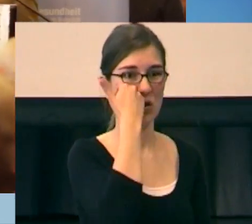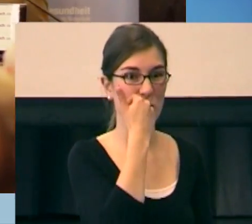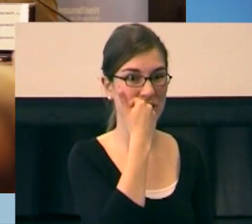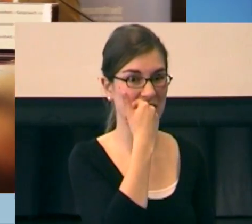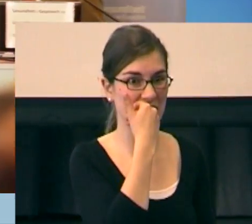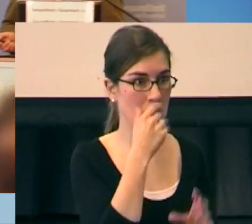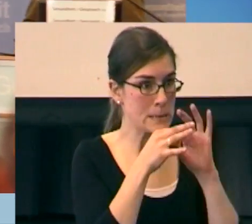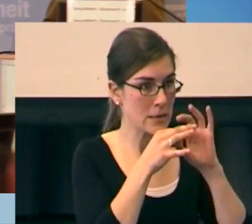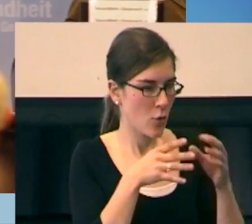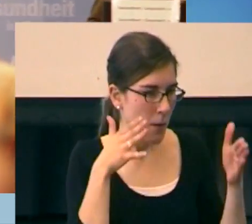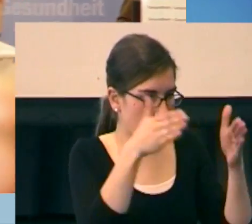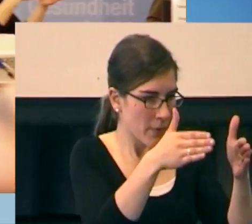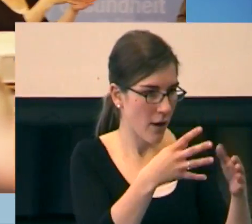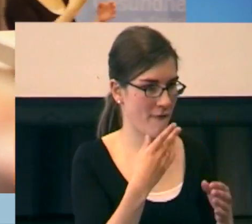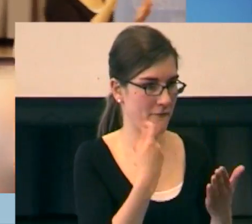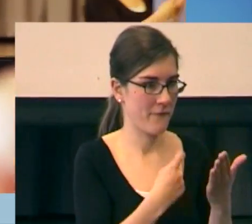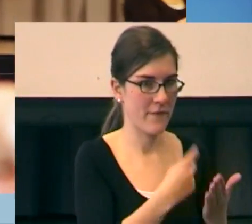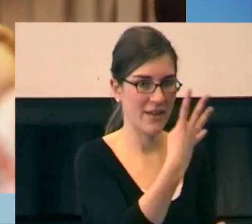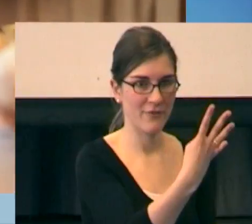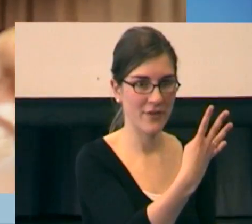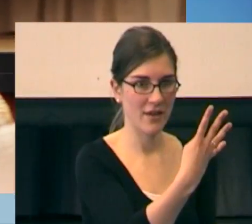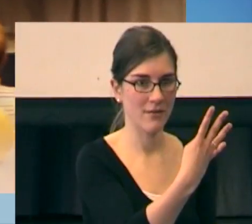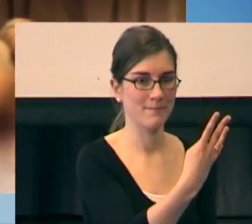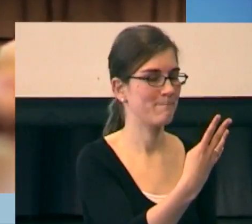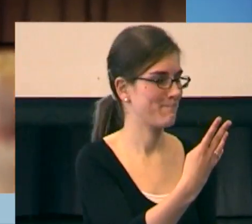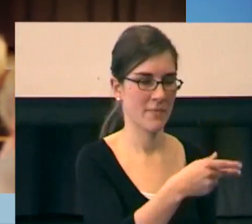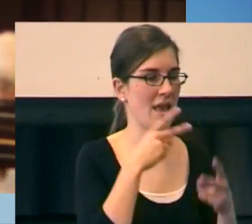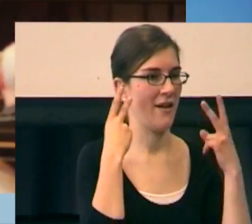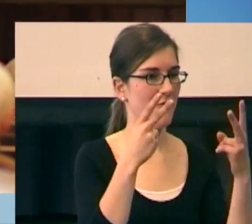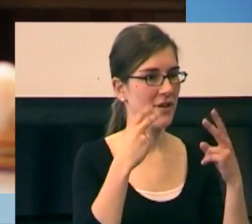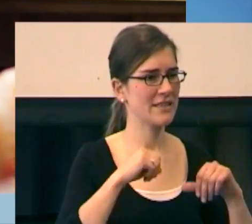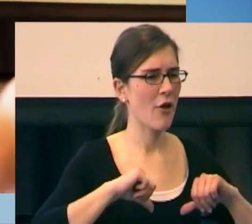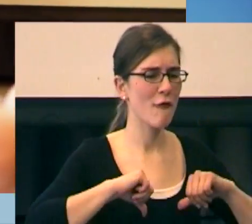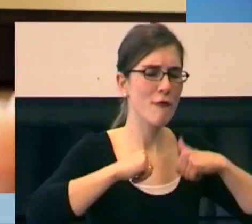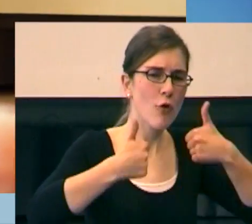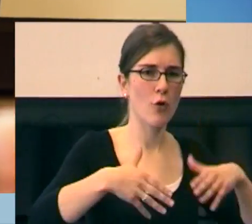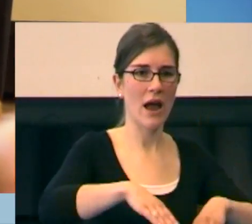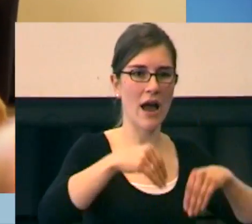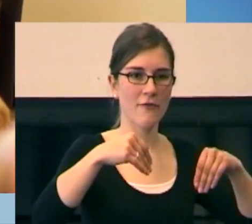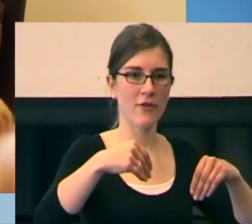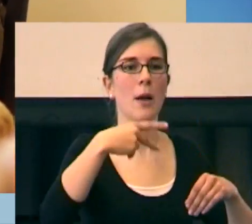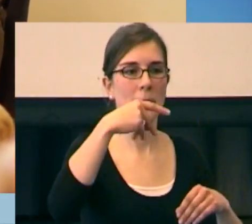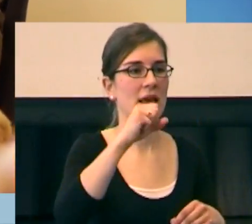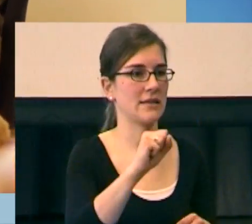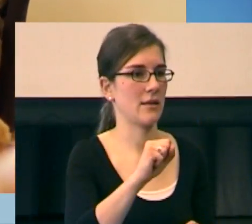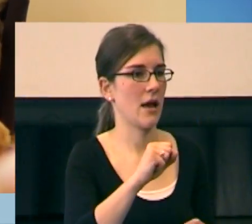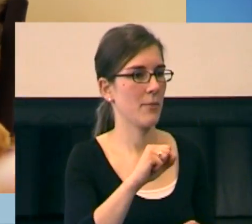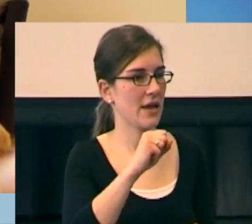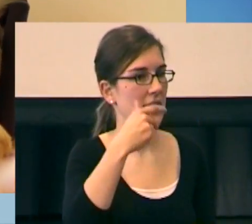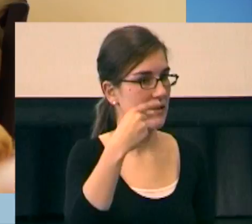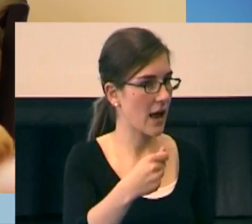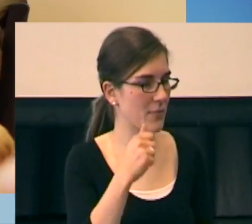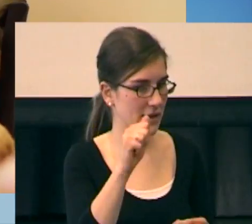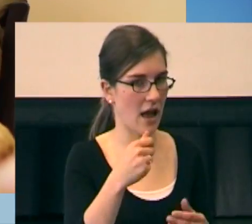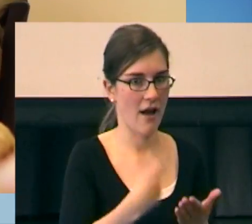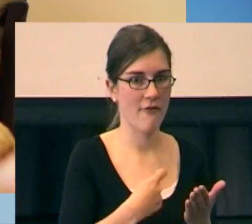dem Wert von 4 fest im Rahmen der Vorsorge. Wichtiger ist es, frühzeitig anfangen, PSA-Werte zu bestimmen und sie im Verlauf